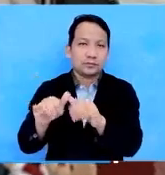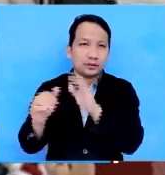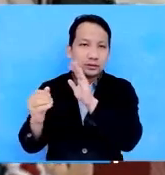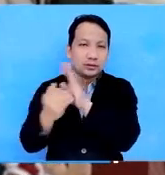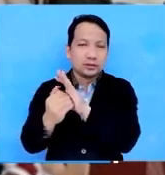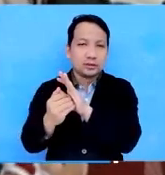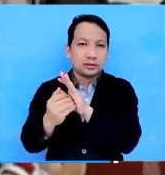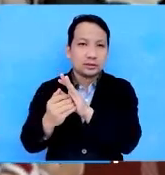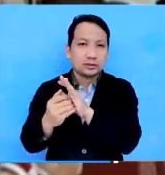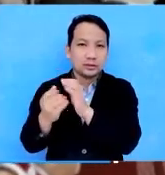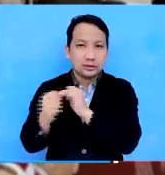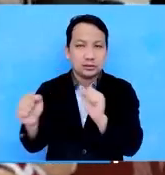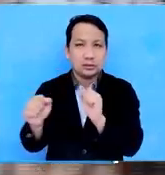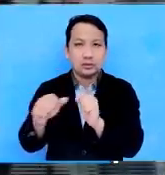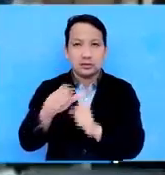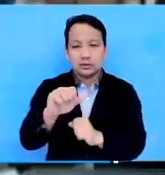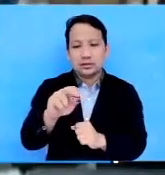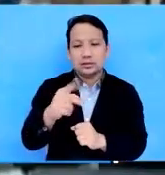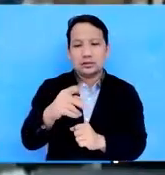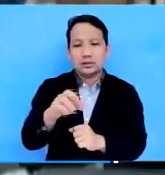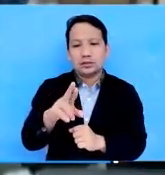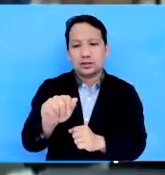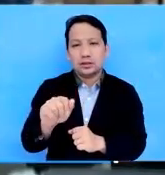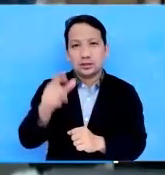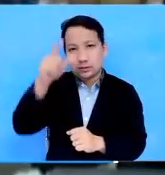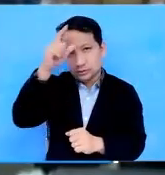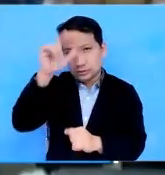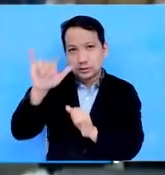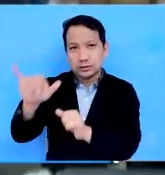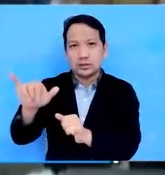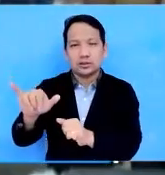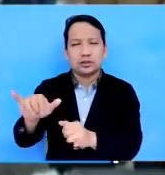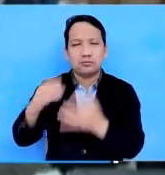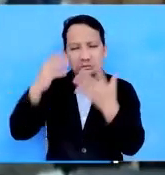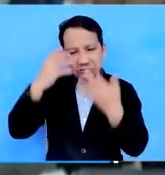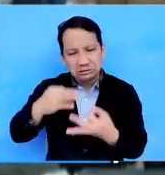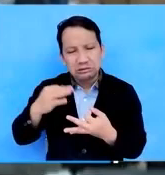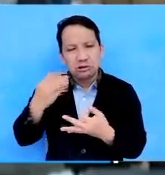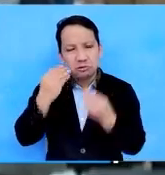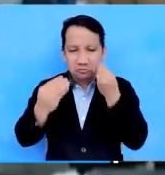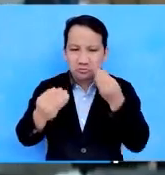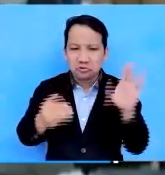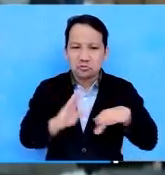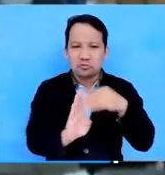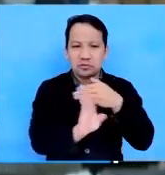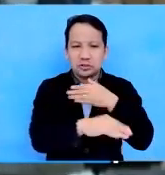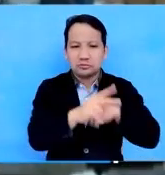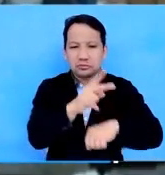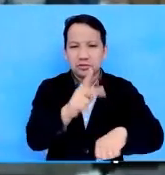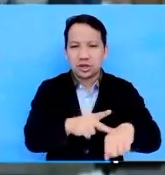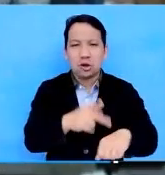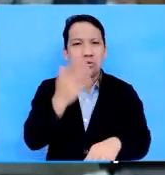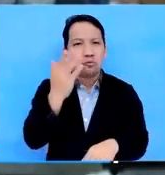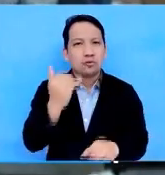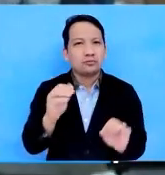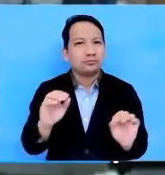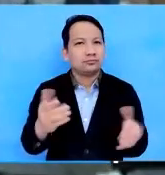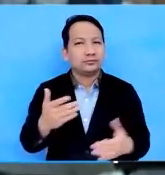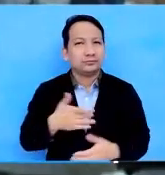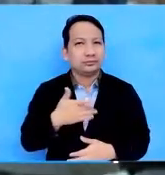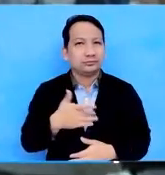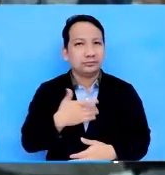ng Pilipinas sa Ankara, Turkey, na pagdesisyonan nilang umuwi na lang sa Pilipinas dahil hanggang ngayon daw ay ramdam pa